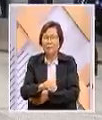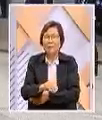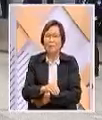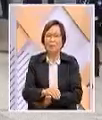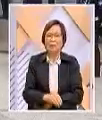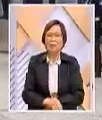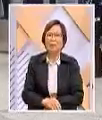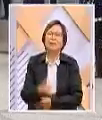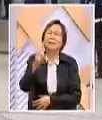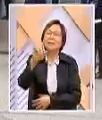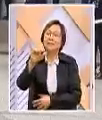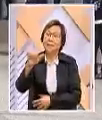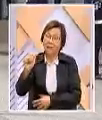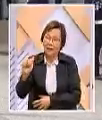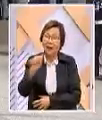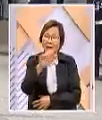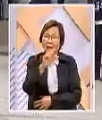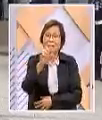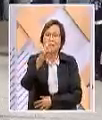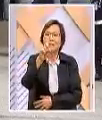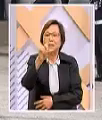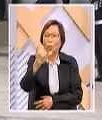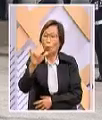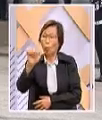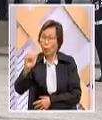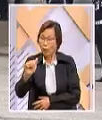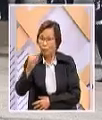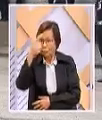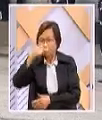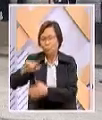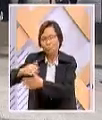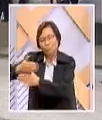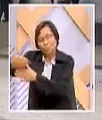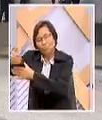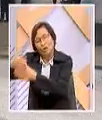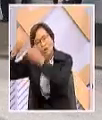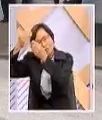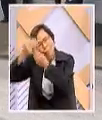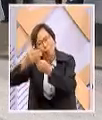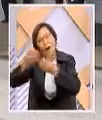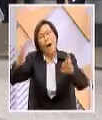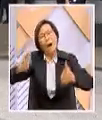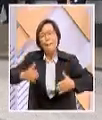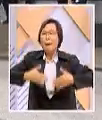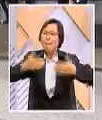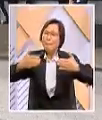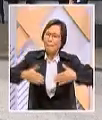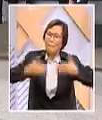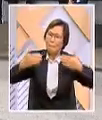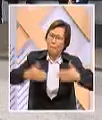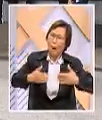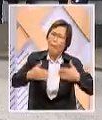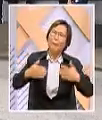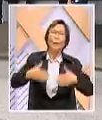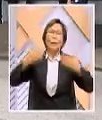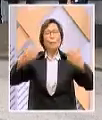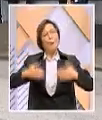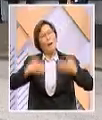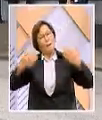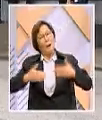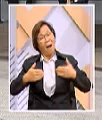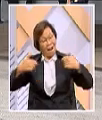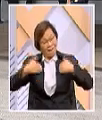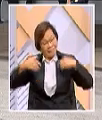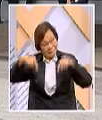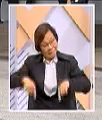juga Dia Nawai kerana studi memberi ruang kepada saya untuk berkongsi kegembiraan dan kemeriahan yang ada di